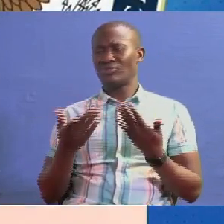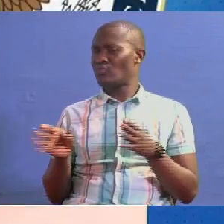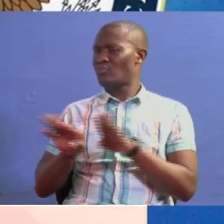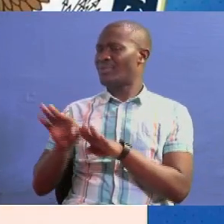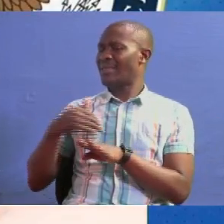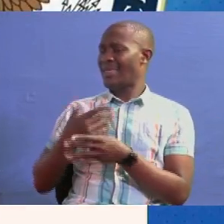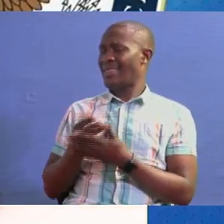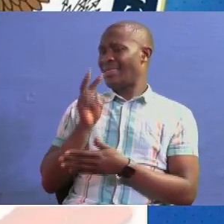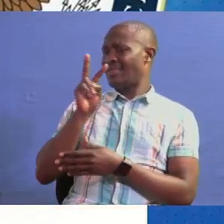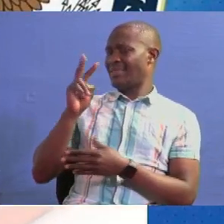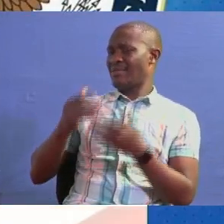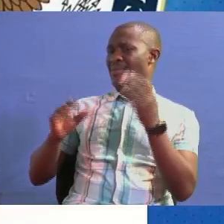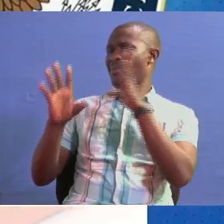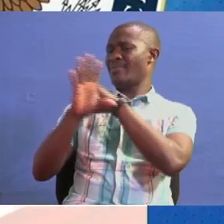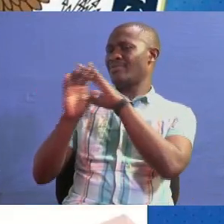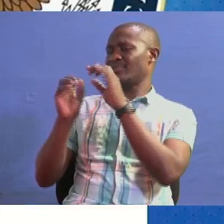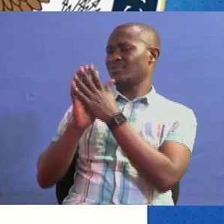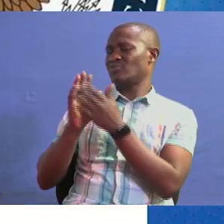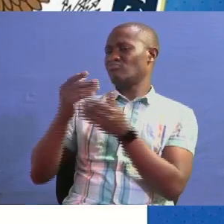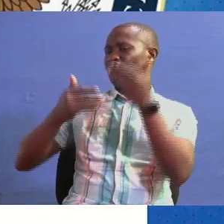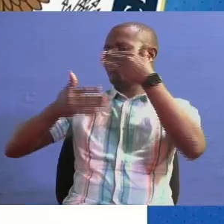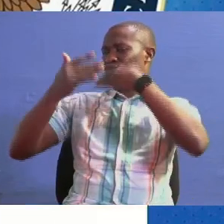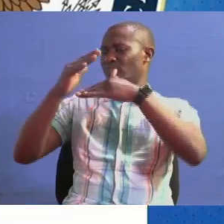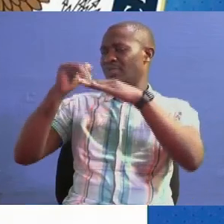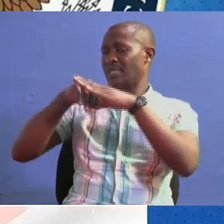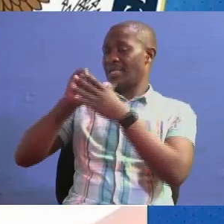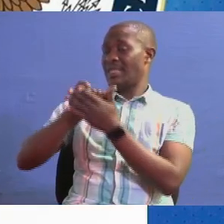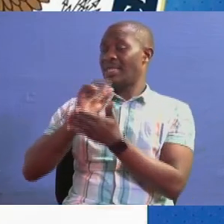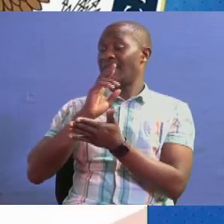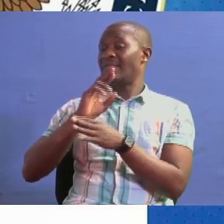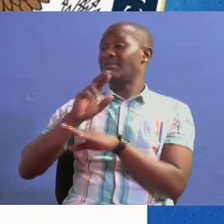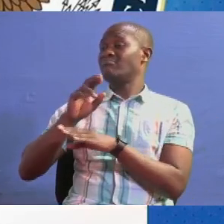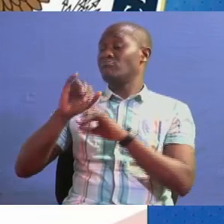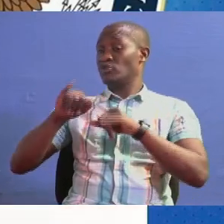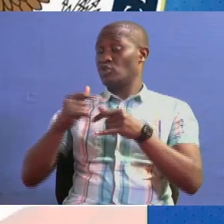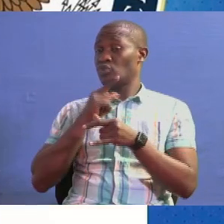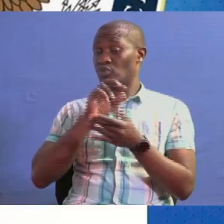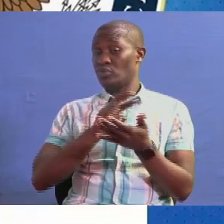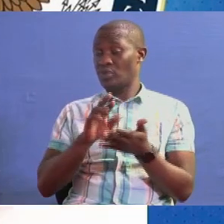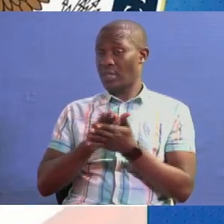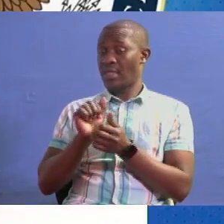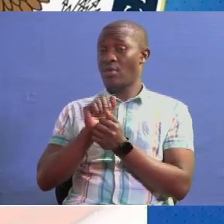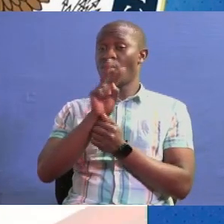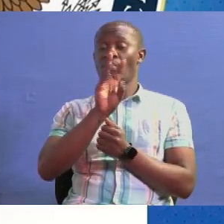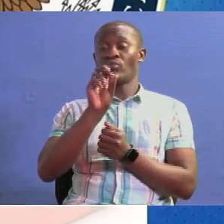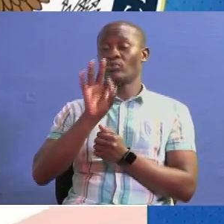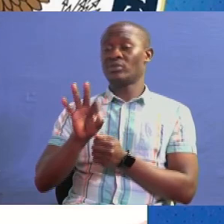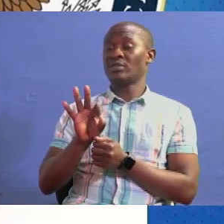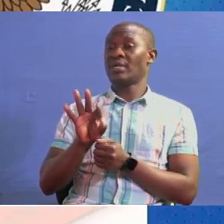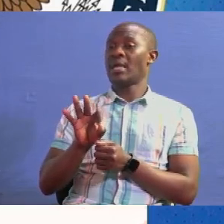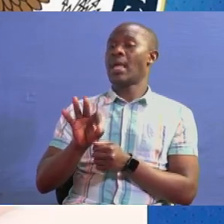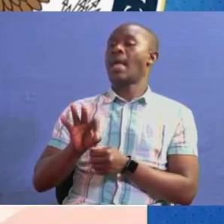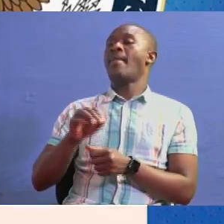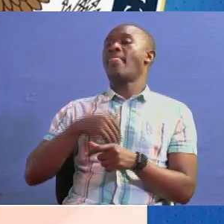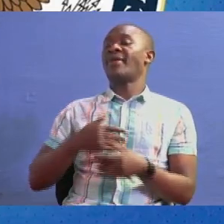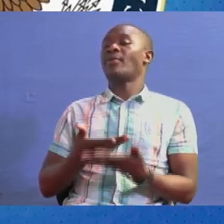wa marais wa vyuo vikuu. Hata hivyo, katika taarifa iliyoandikwa, ilisema kwa mwaka 2023, idara